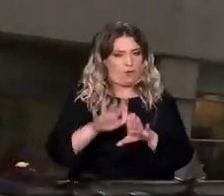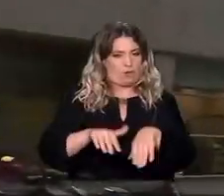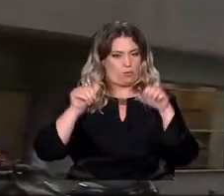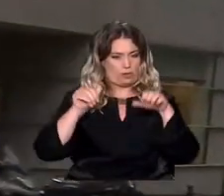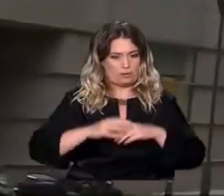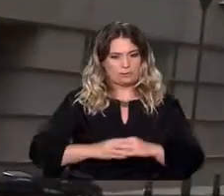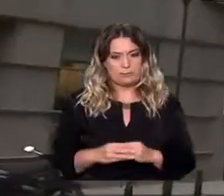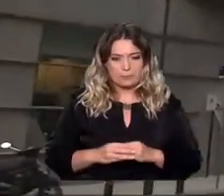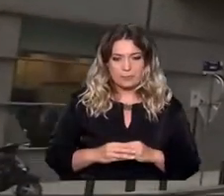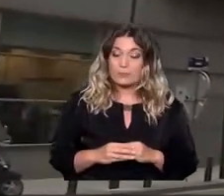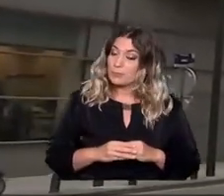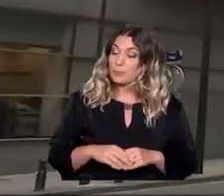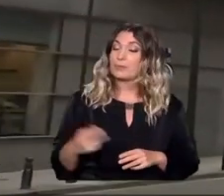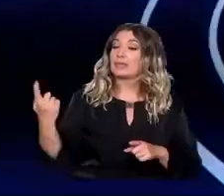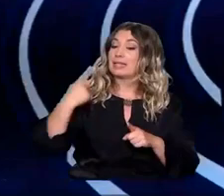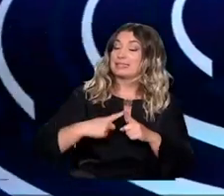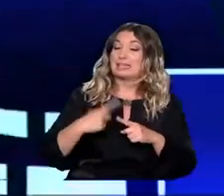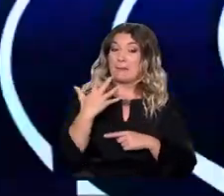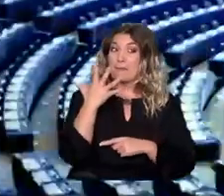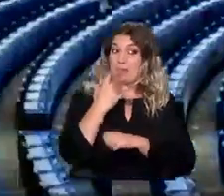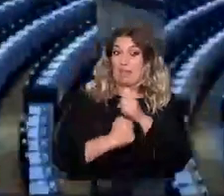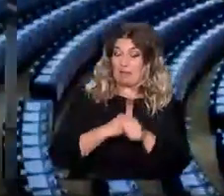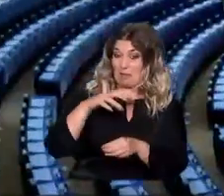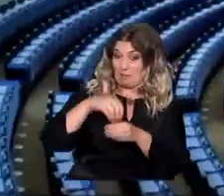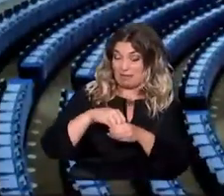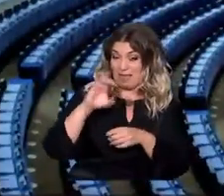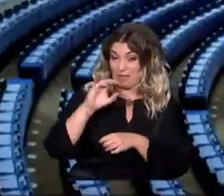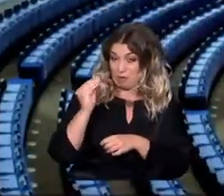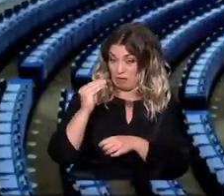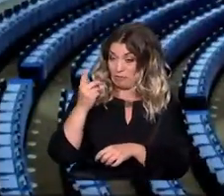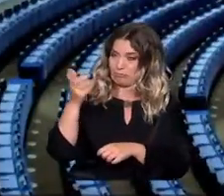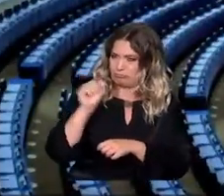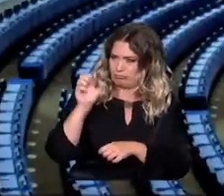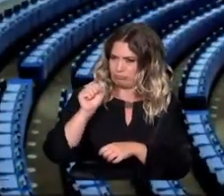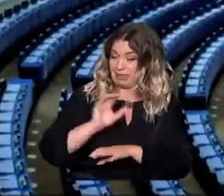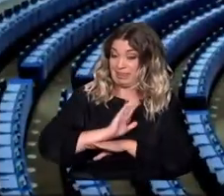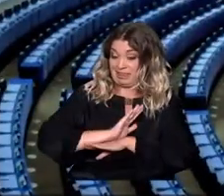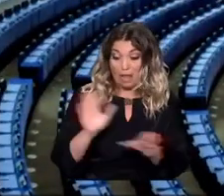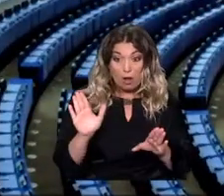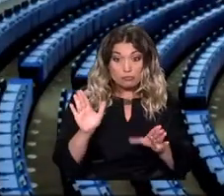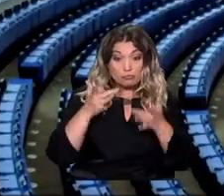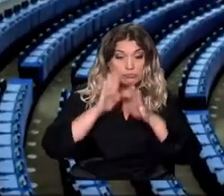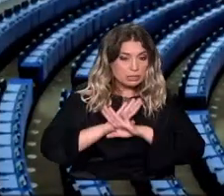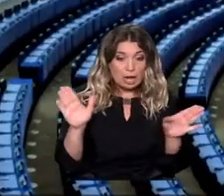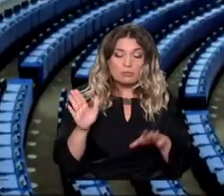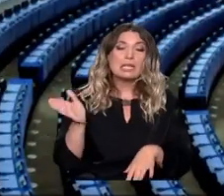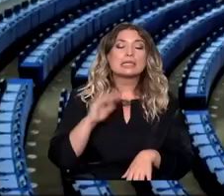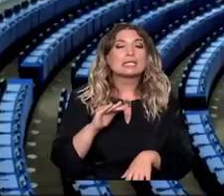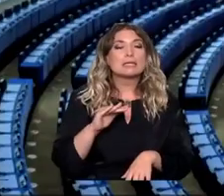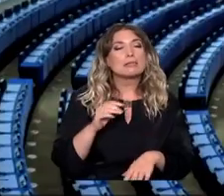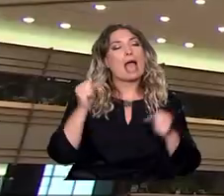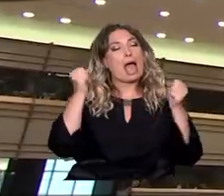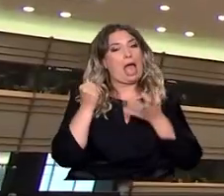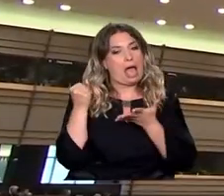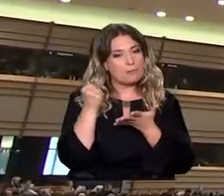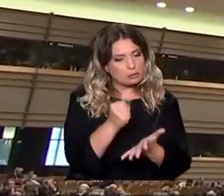Το πιο ενδιαφέρον όμως στην ιδέα του ευρωβουλευτή είναι ίσως το τι γίνεται όταν πάψει να είναι ευρωβουλευτής. Τότε παίρνει μια μεταβατική αποζημίωση που είναι η μισθή 2